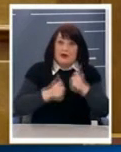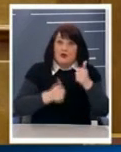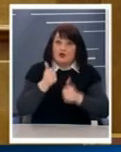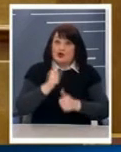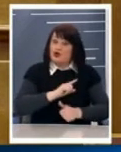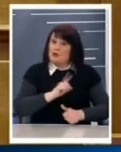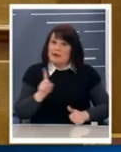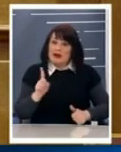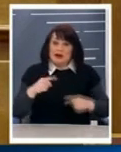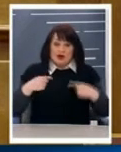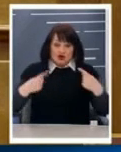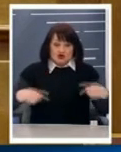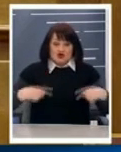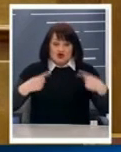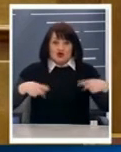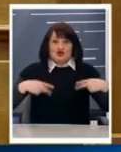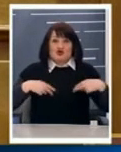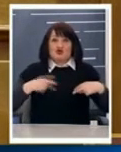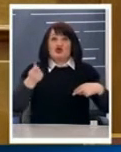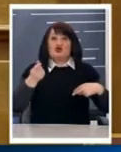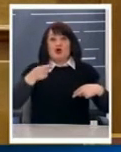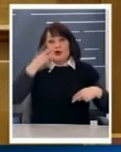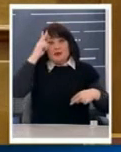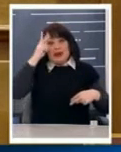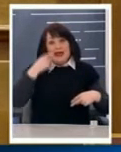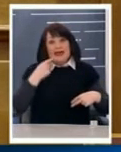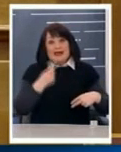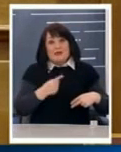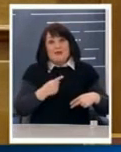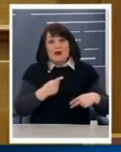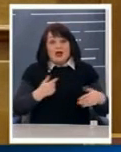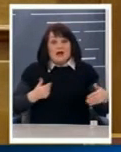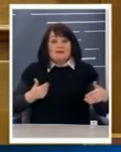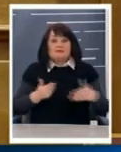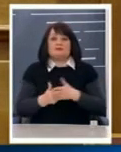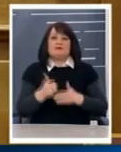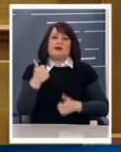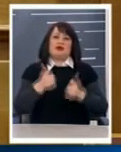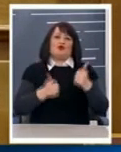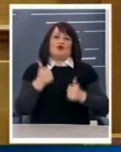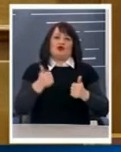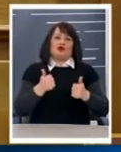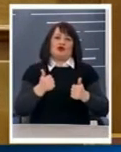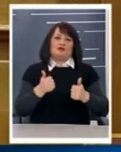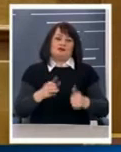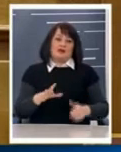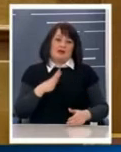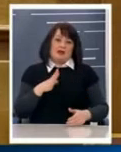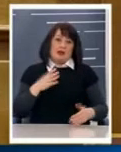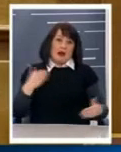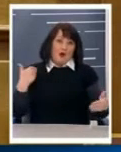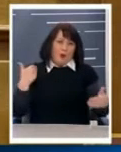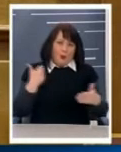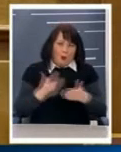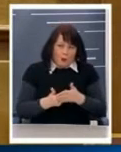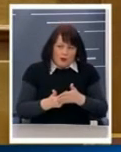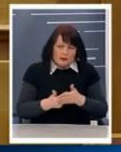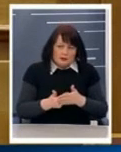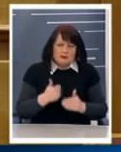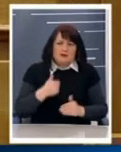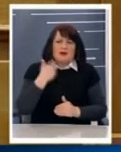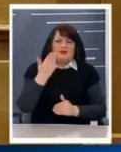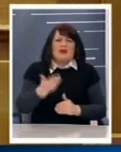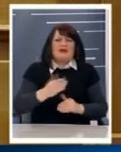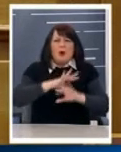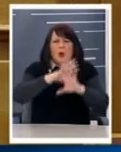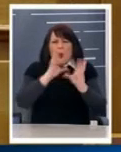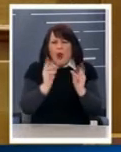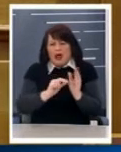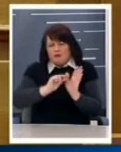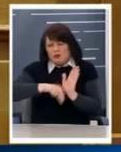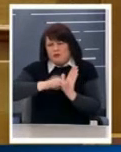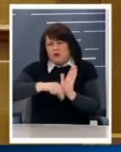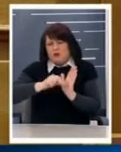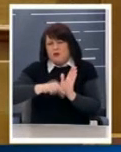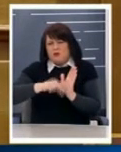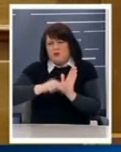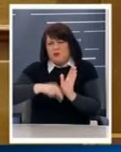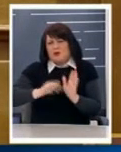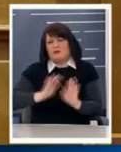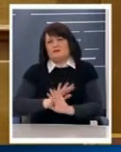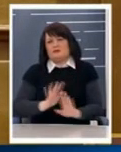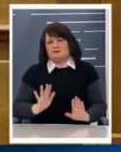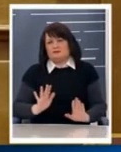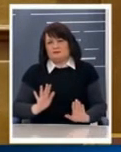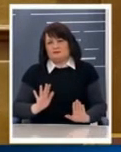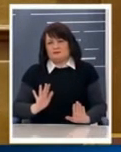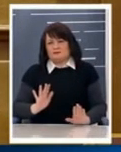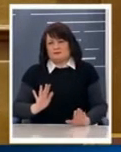και ο Σόιμπλε είπε μέχρι τον Ιούνιο έχετε χρόνο. Αυτό δεν θέλω να γίνει, γιατί μετά θα τα υπογράψουμε όλα. Θα τα